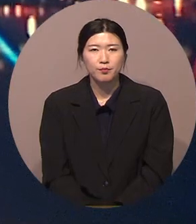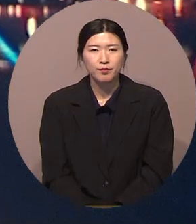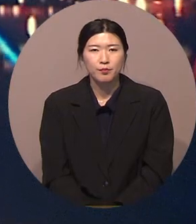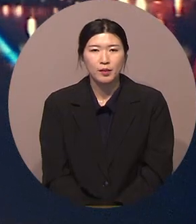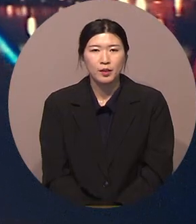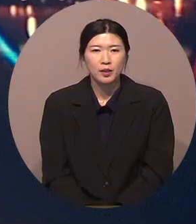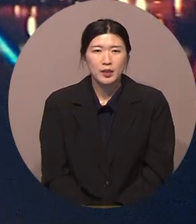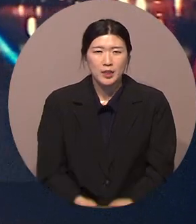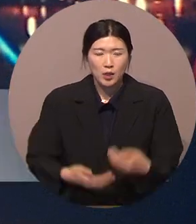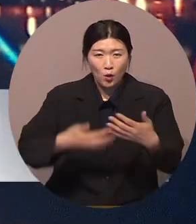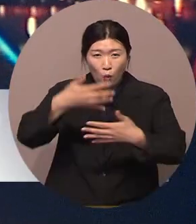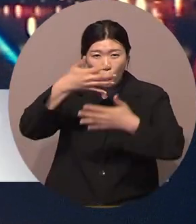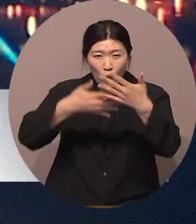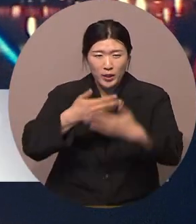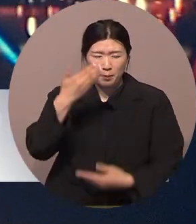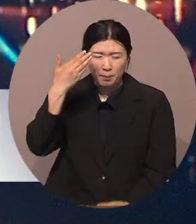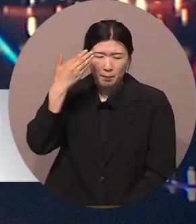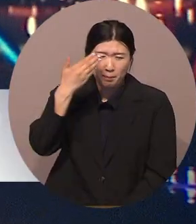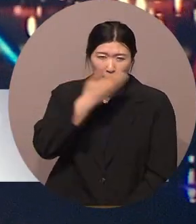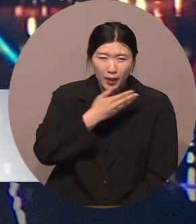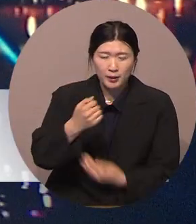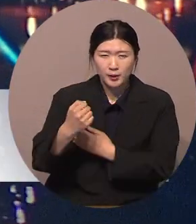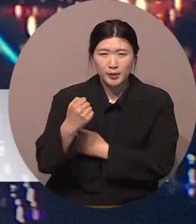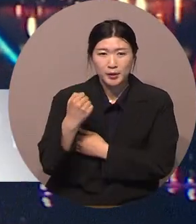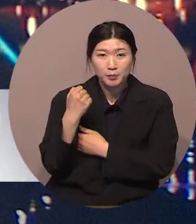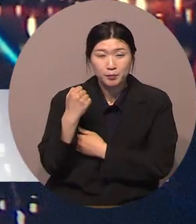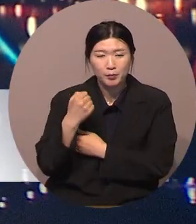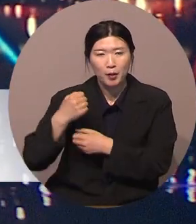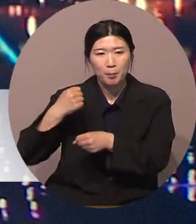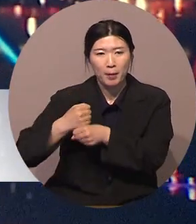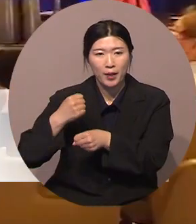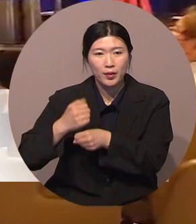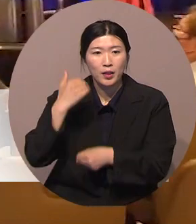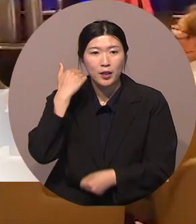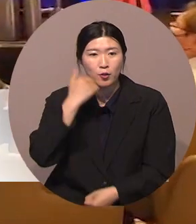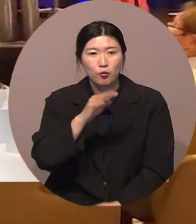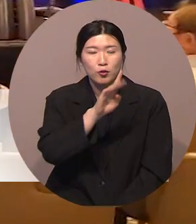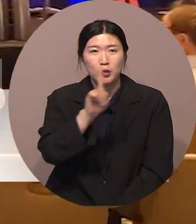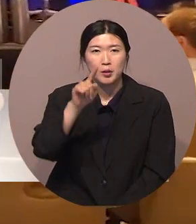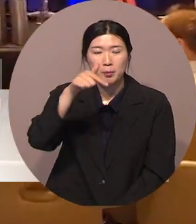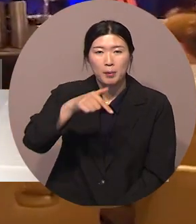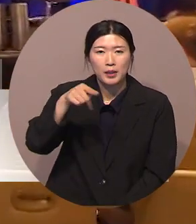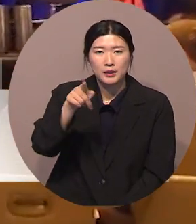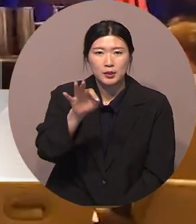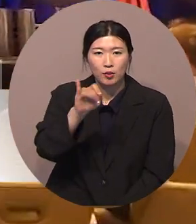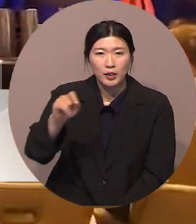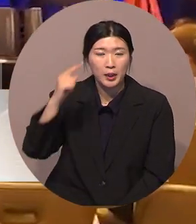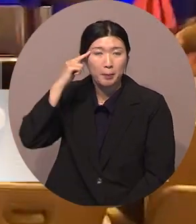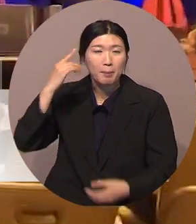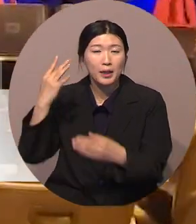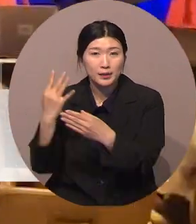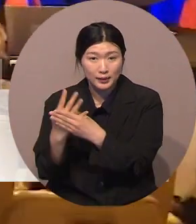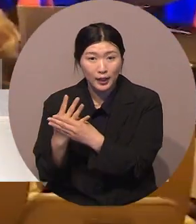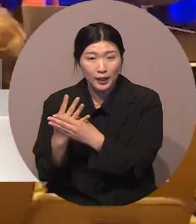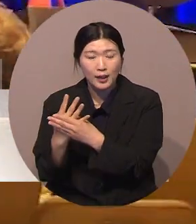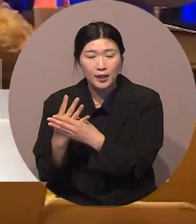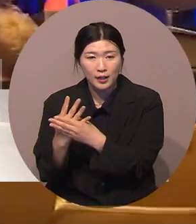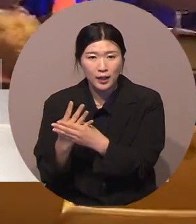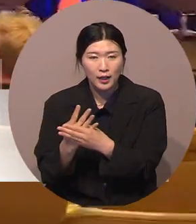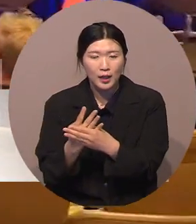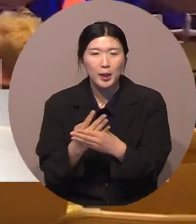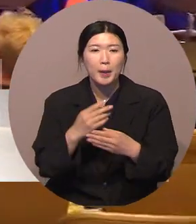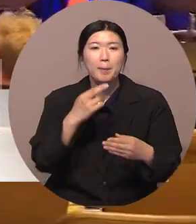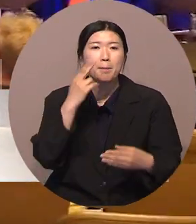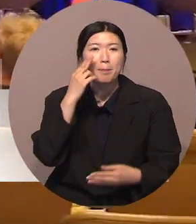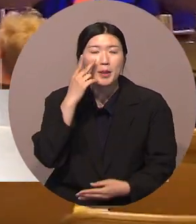초고화질 UHD 모바일 방송 관련 전문가인 한국 전자통신 연구원 박성익 박사가 북 이